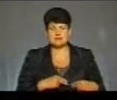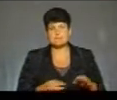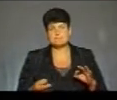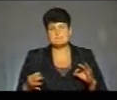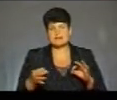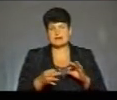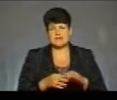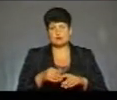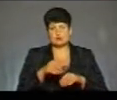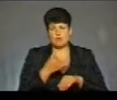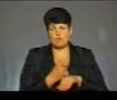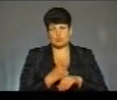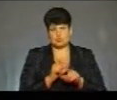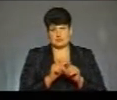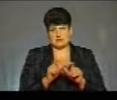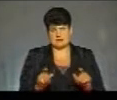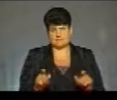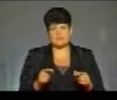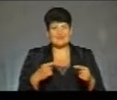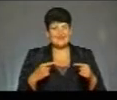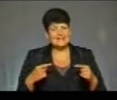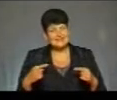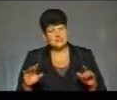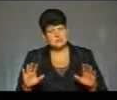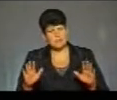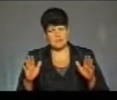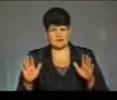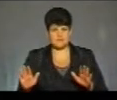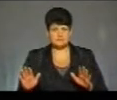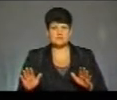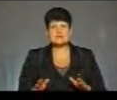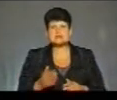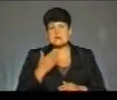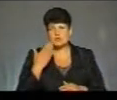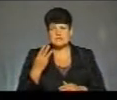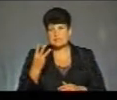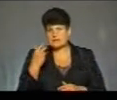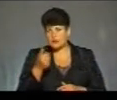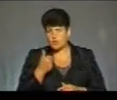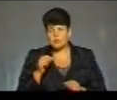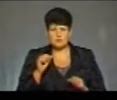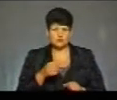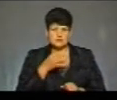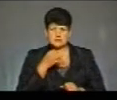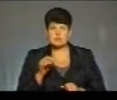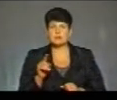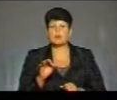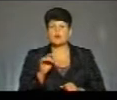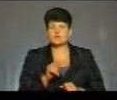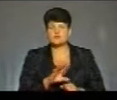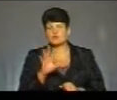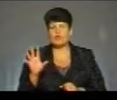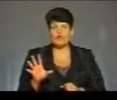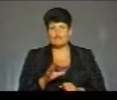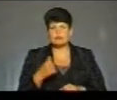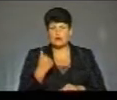до опорно-навчального закладу. Інший момент. За останніх 3 роки я можу сказати про те, що в усіх